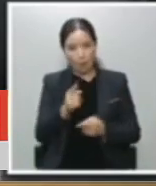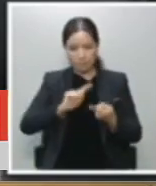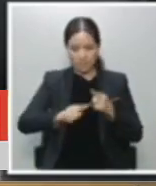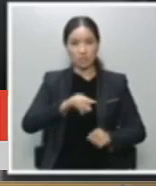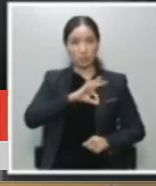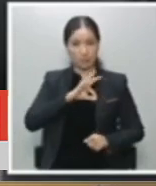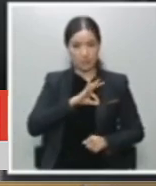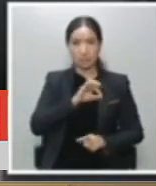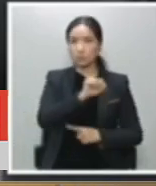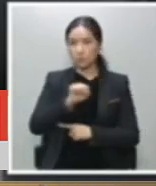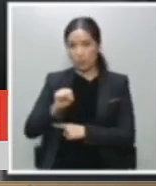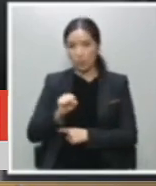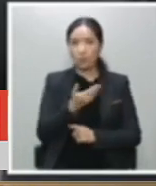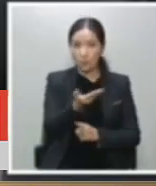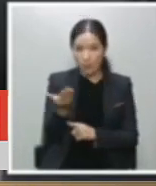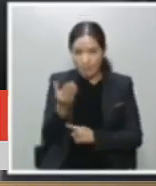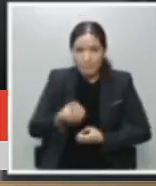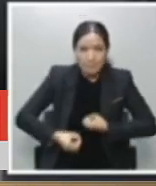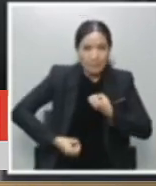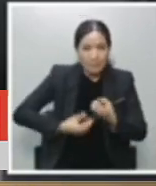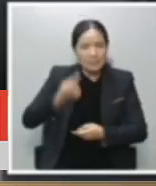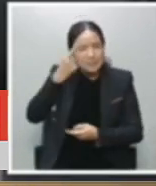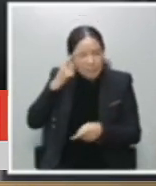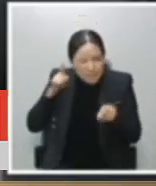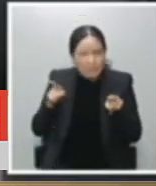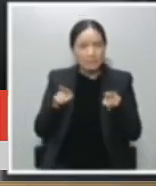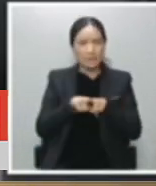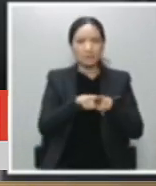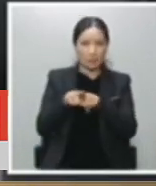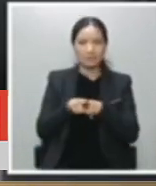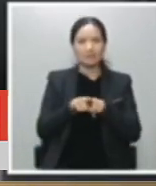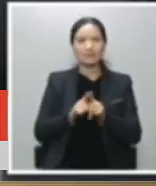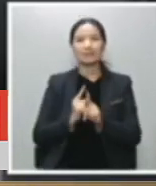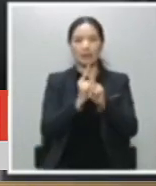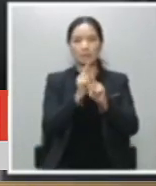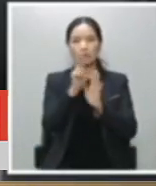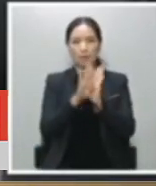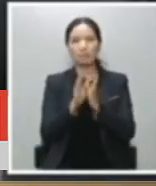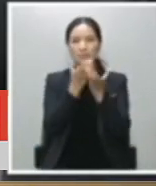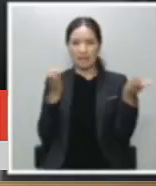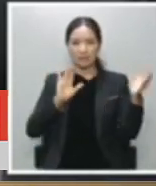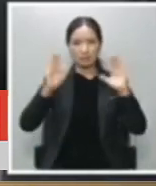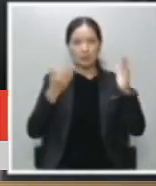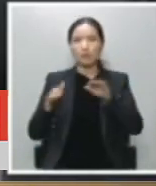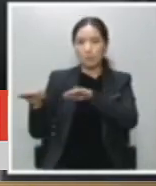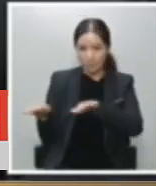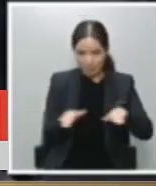มาชิกได้มีความเห็นในแนวทางประชาธิปไตยโดยพร้อมเปรียงกันขอขอบคุณครับ